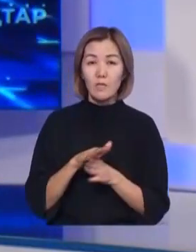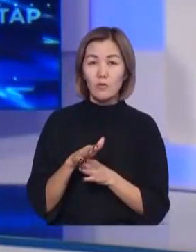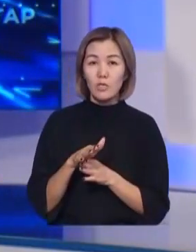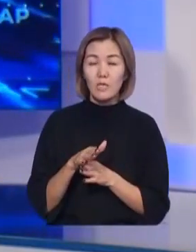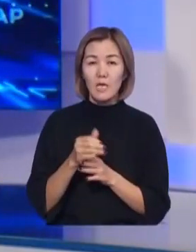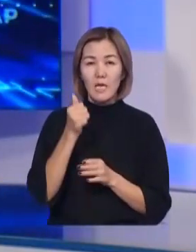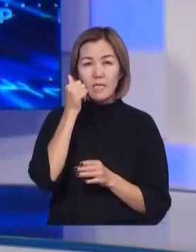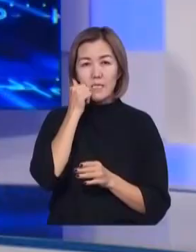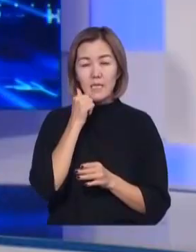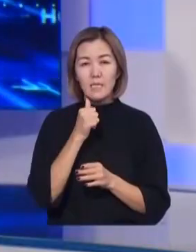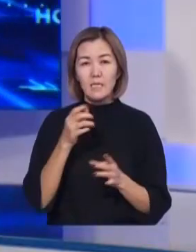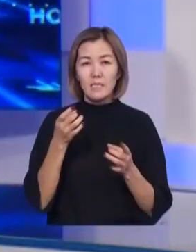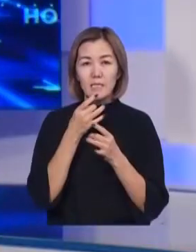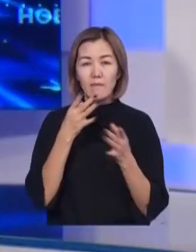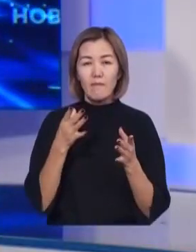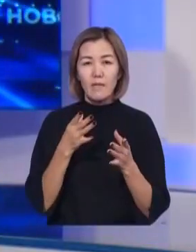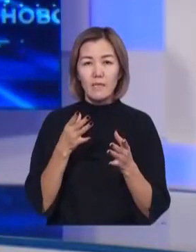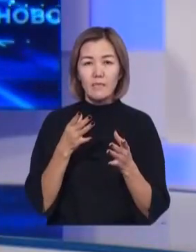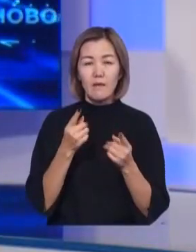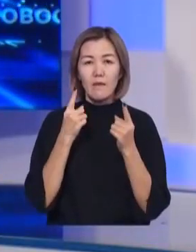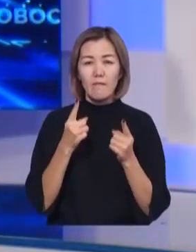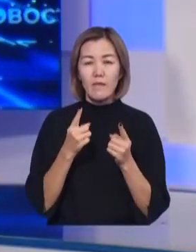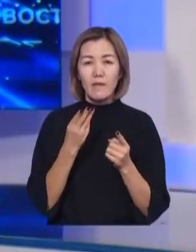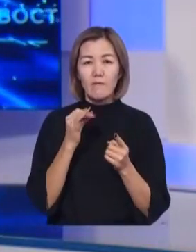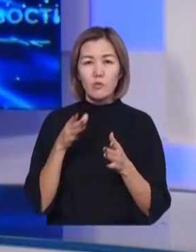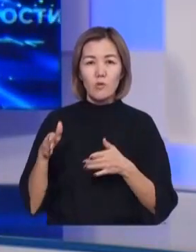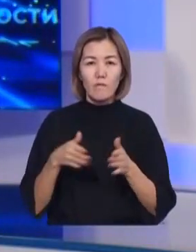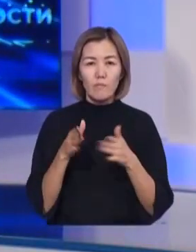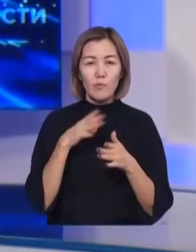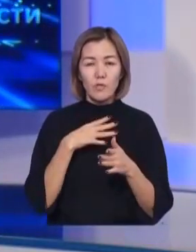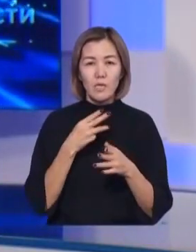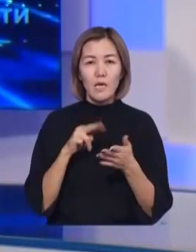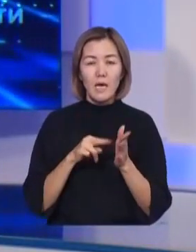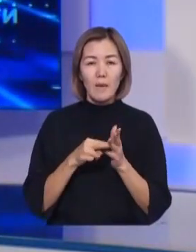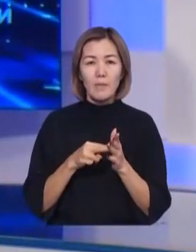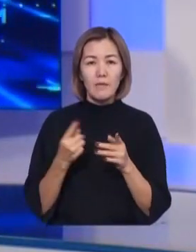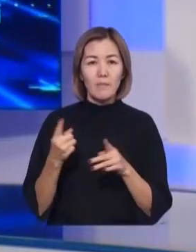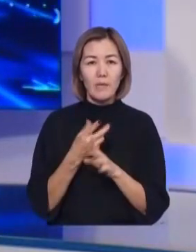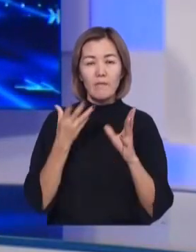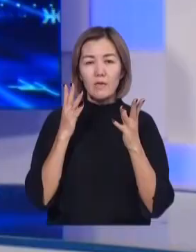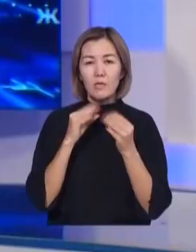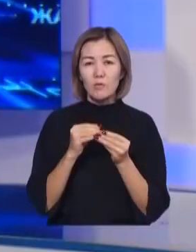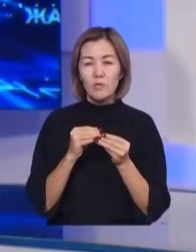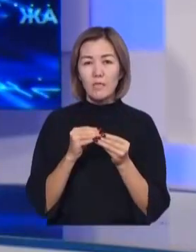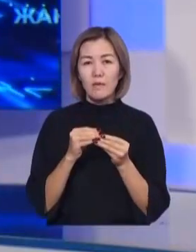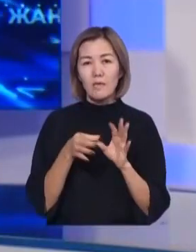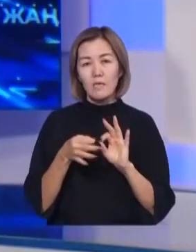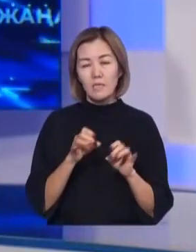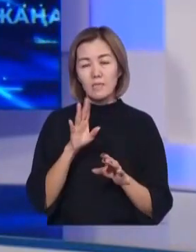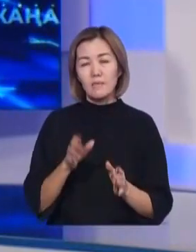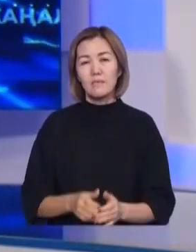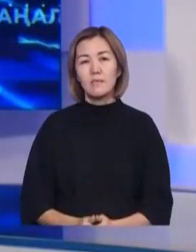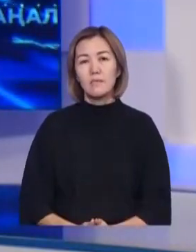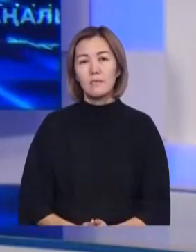изучения древних цивилизаций по маршруту Великого шёлкового пути о планах и первых результатах сотрудничества расскажет